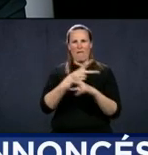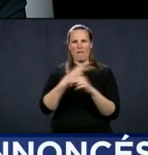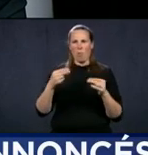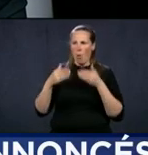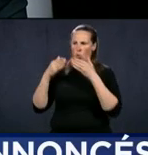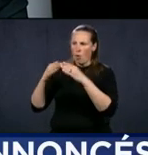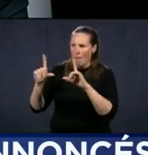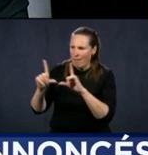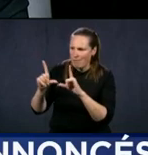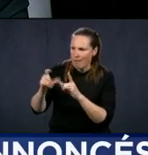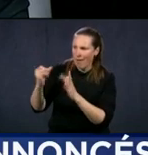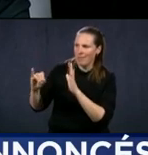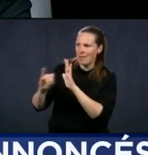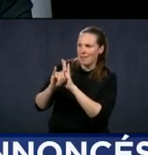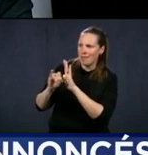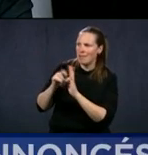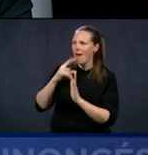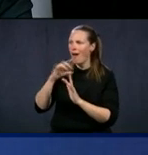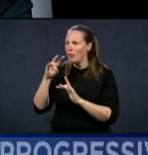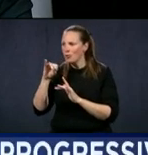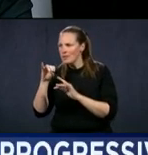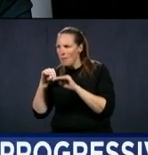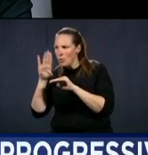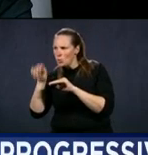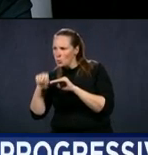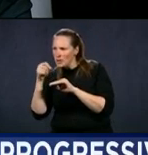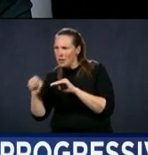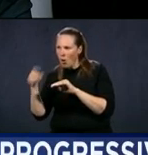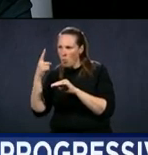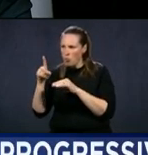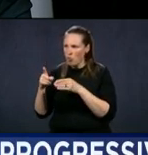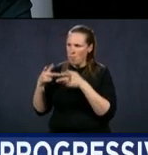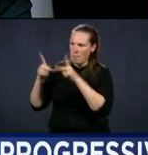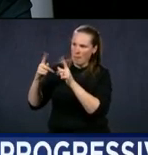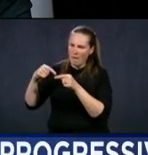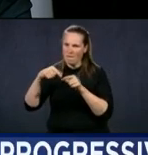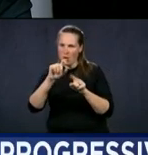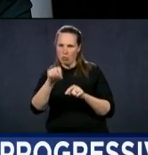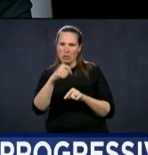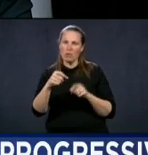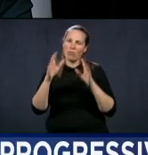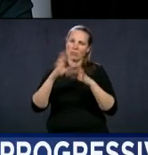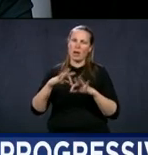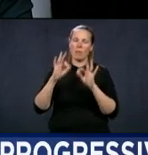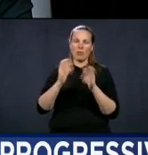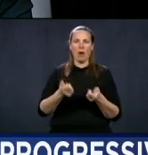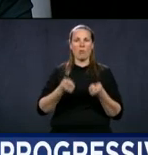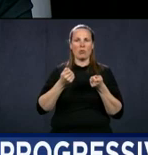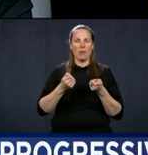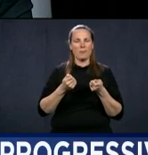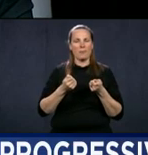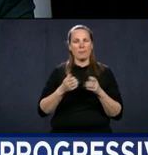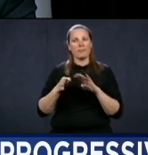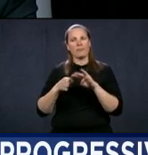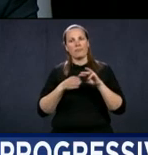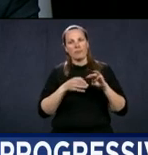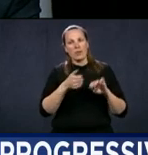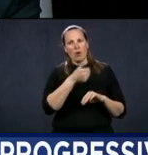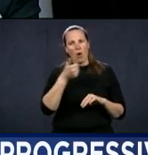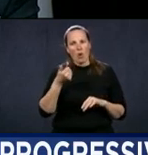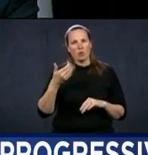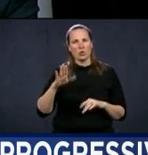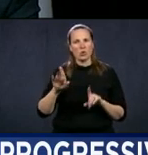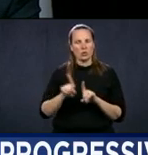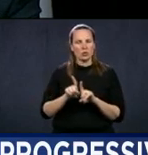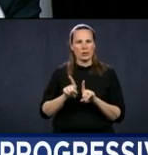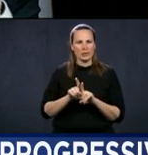personnes de 70 ans ou plus ou de 60 ans pour leur permettre d'aller à l'extérieur. L'autre chose aussi, en lien avec certaines choses